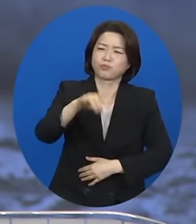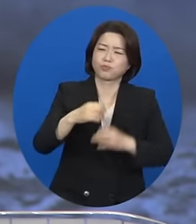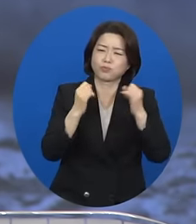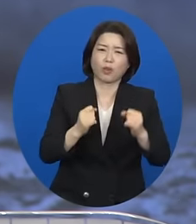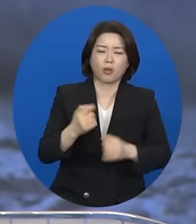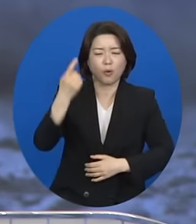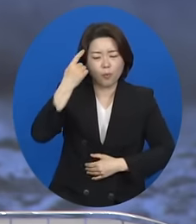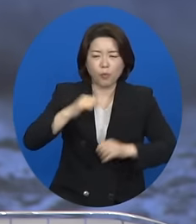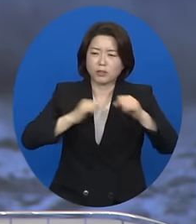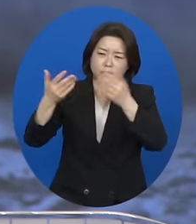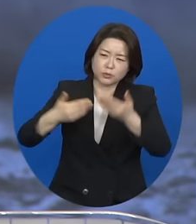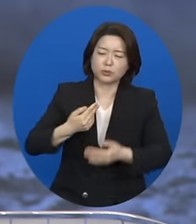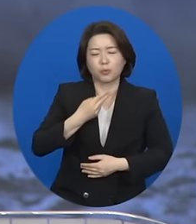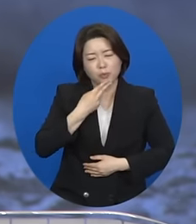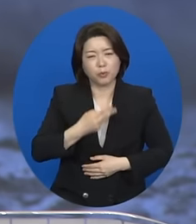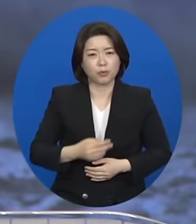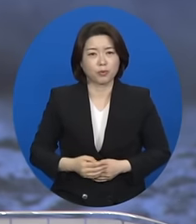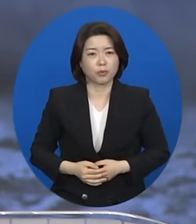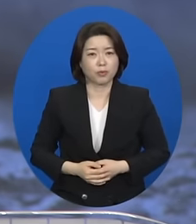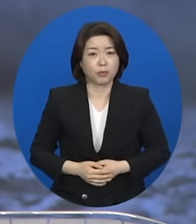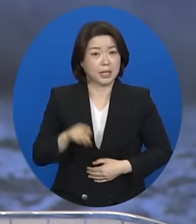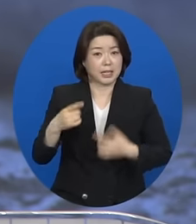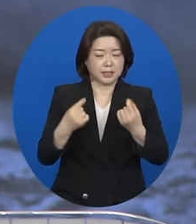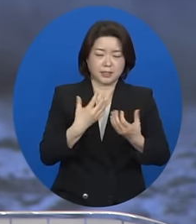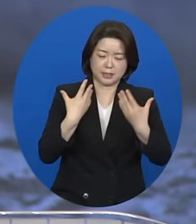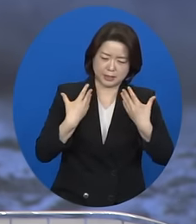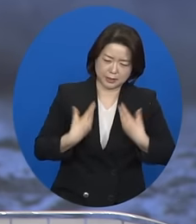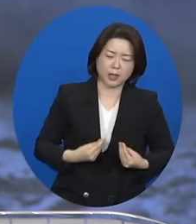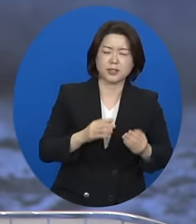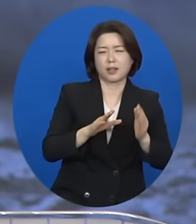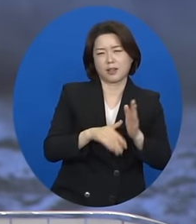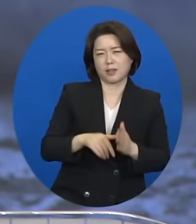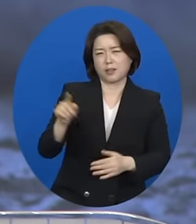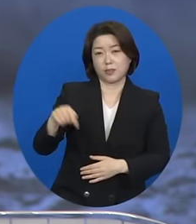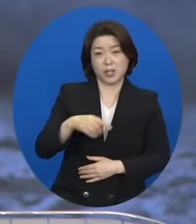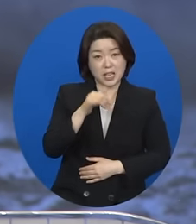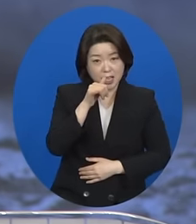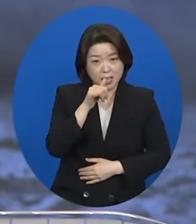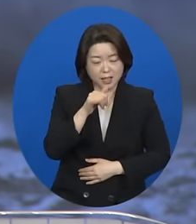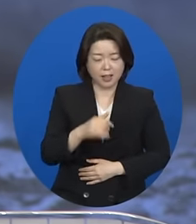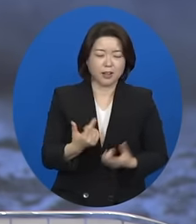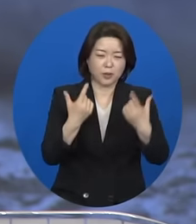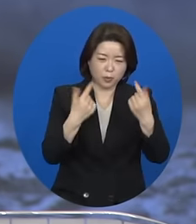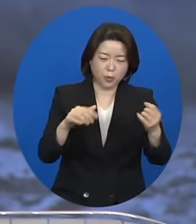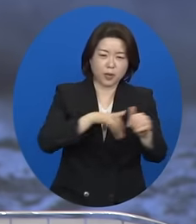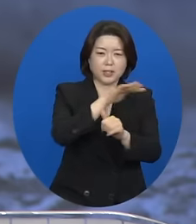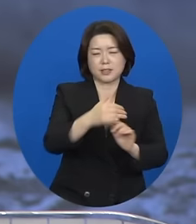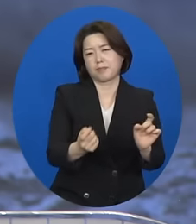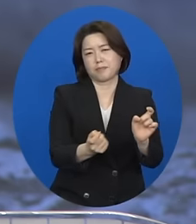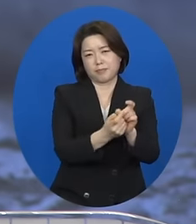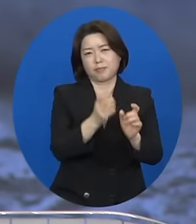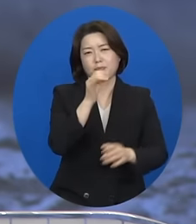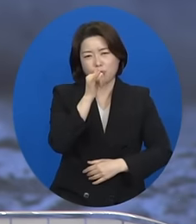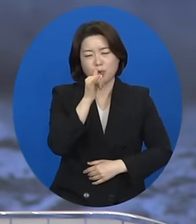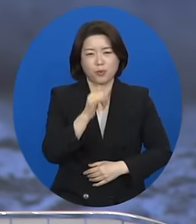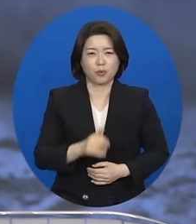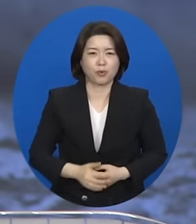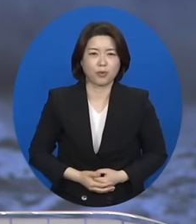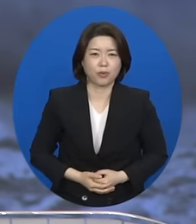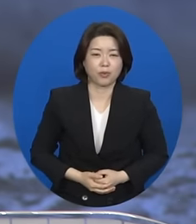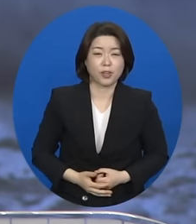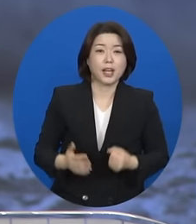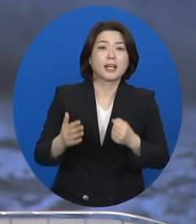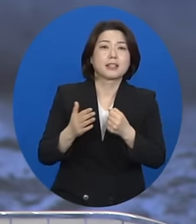왜 역사하지 않으십니까 그렇게 좌절할 때가 있잖아요 우리도 똑같은 상황을 겪을 때가 많이 있습니다